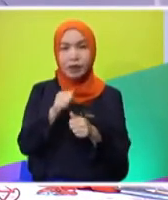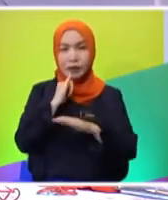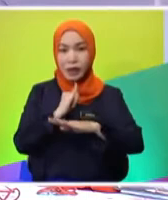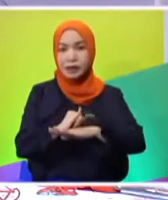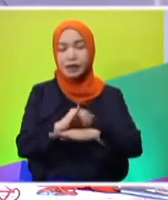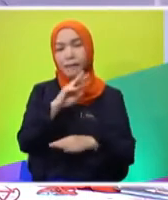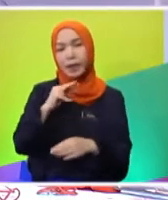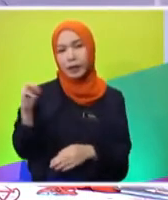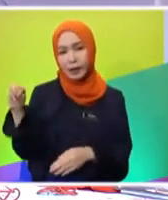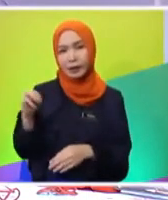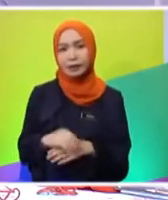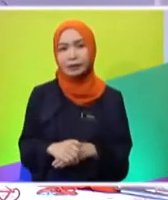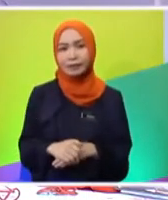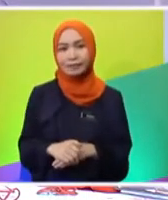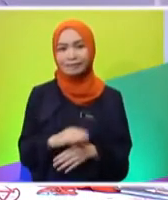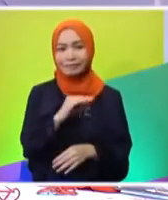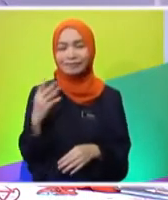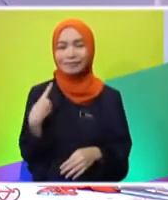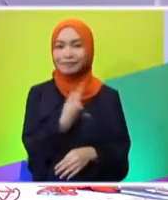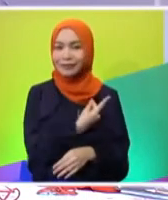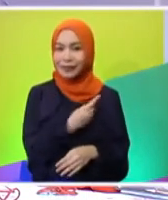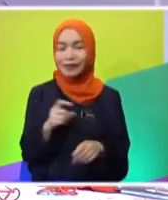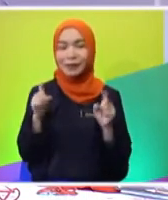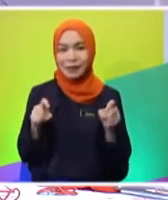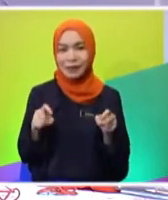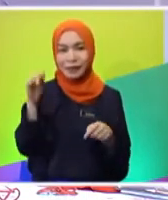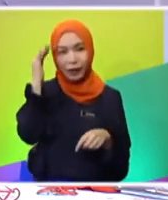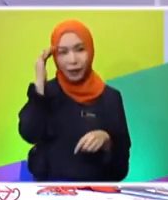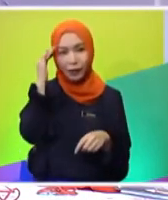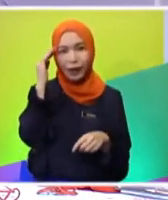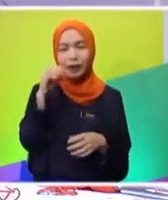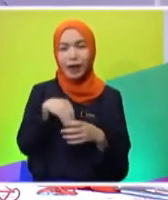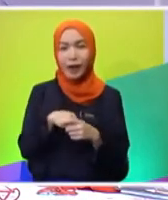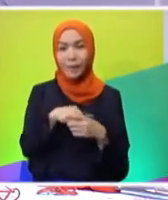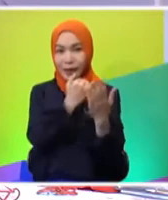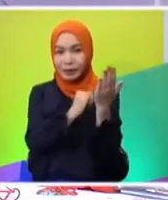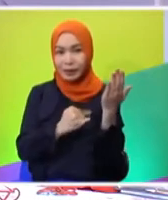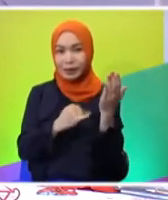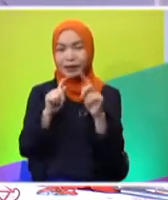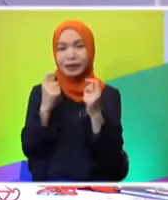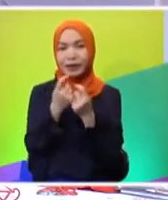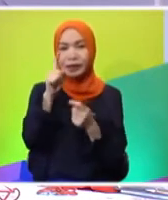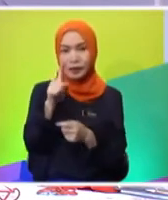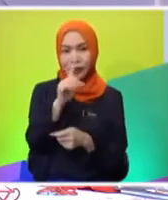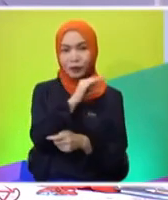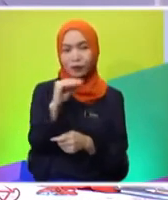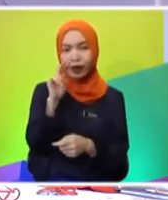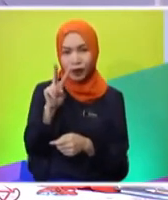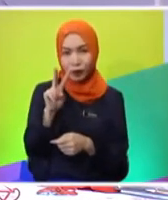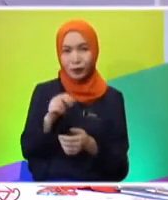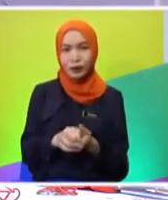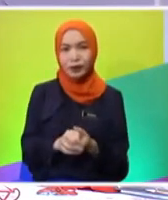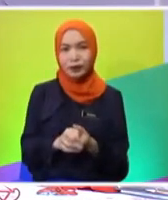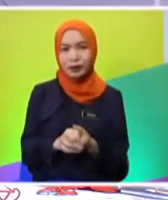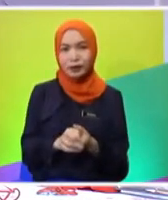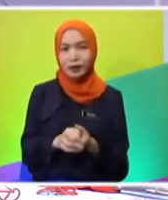pandangan senibola sebab kita belajar seni di tingkatan 1 dan belajar seni di tingkatan 2 termasuk seni Arca inilah kan Oh